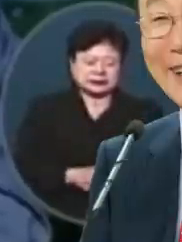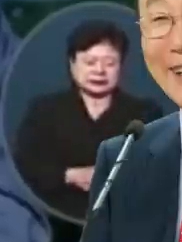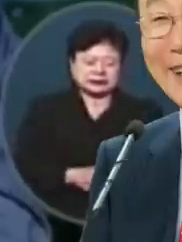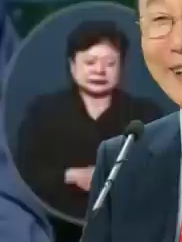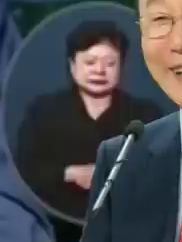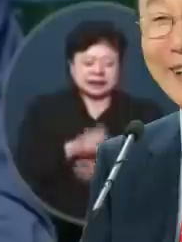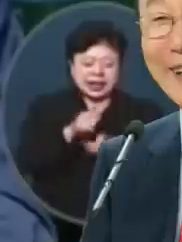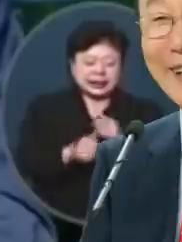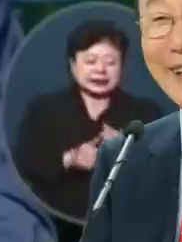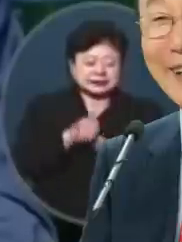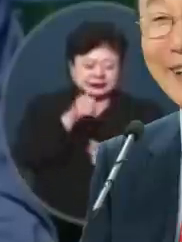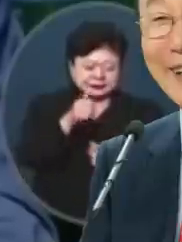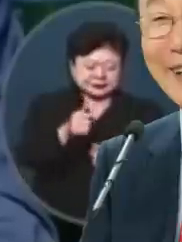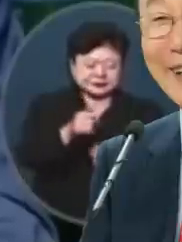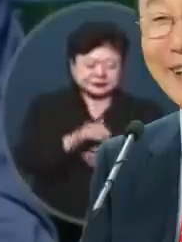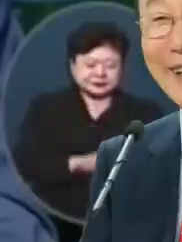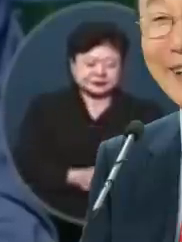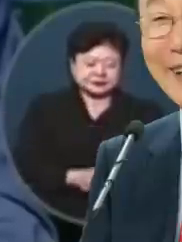하나님이